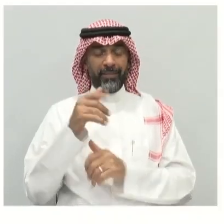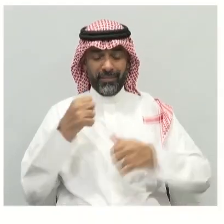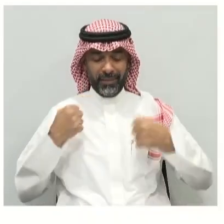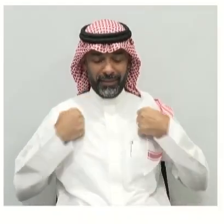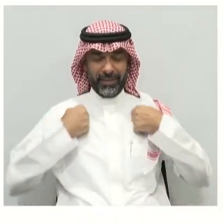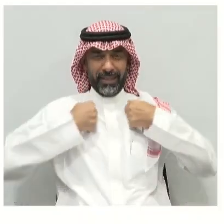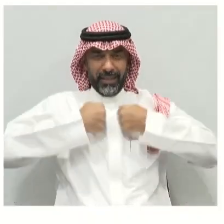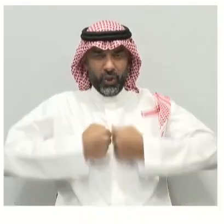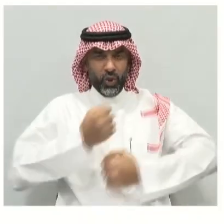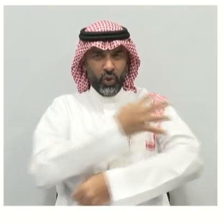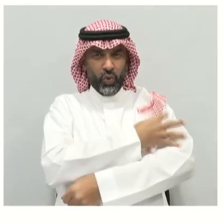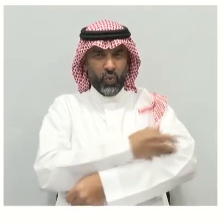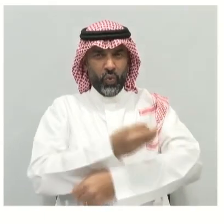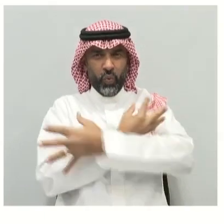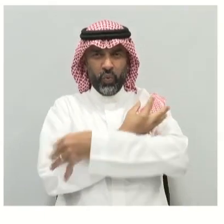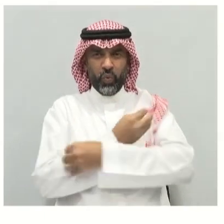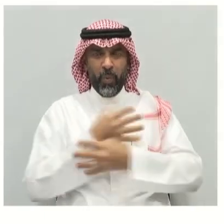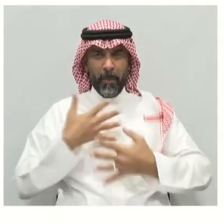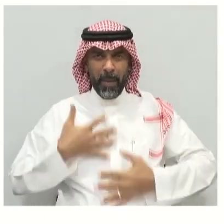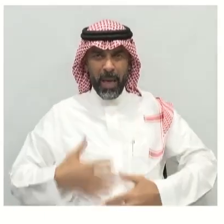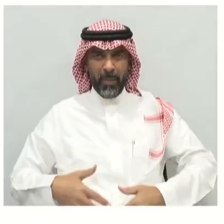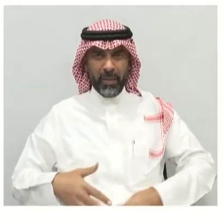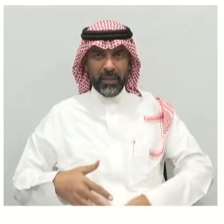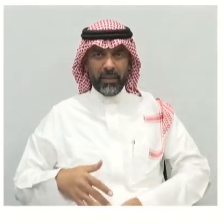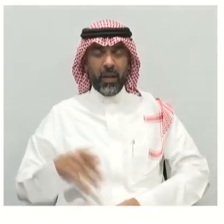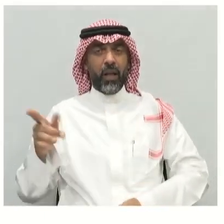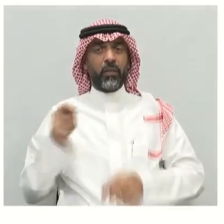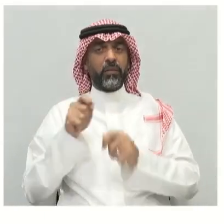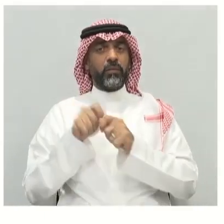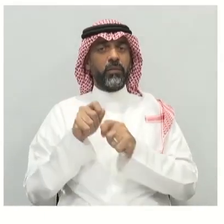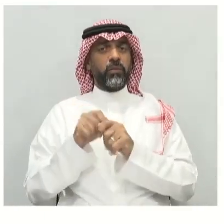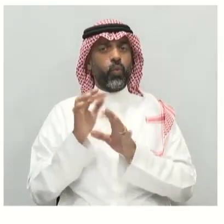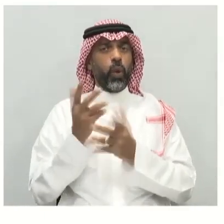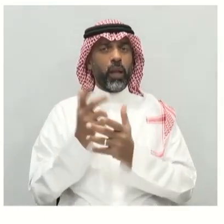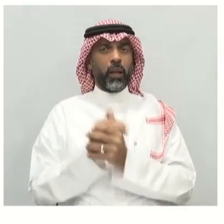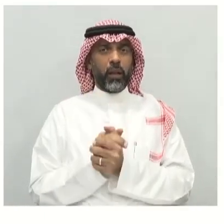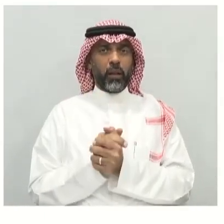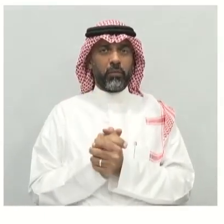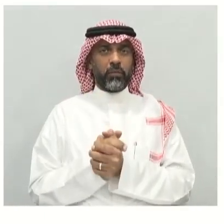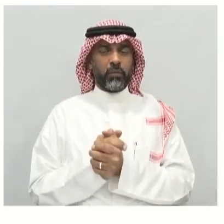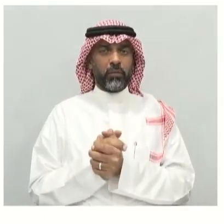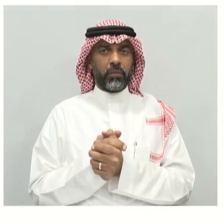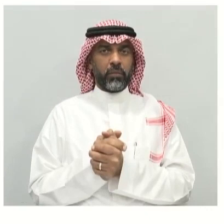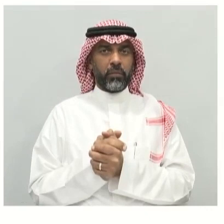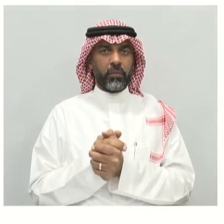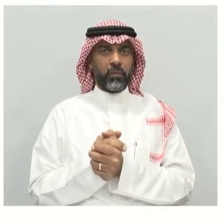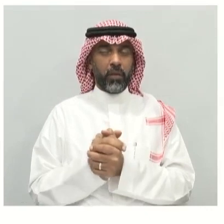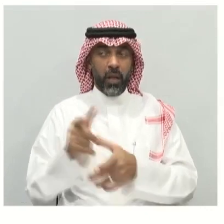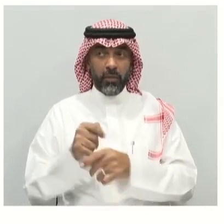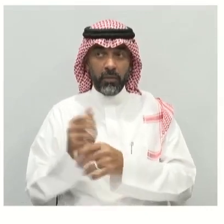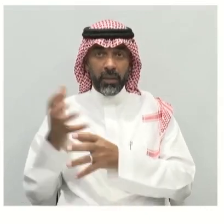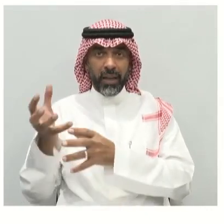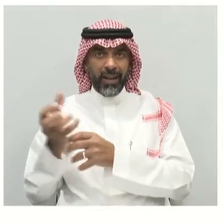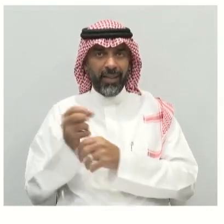الصوف وبعض انواع الملابس والجلود هذه من وين يجيبونها تزين يجيبونها